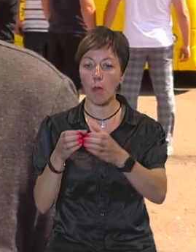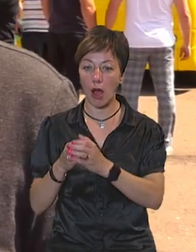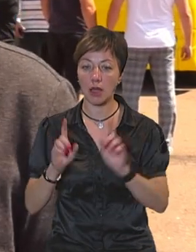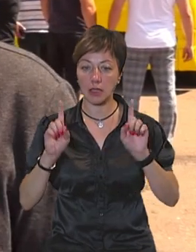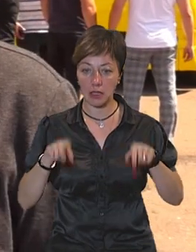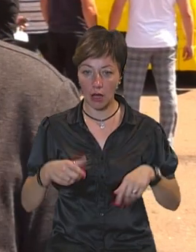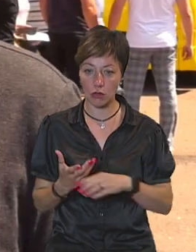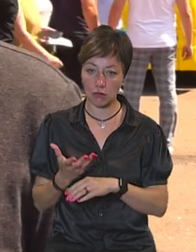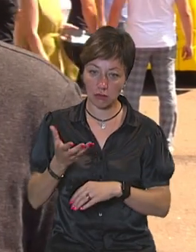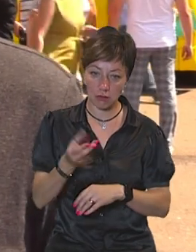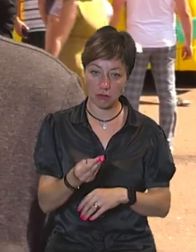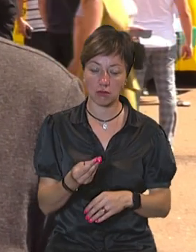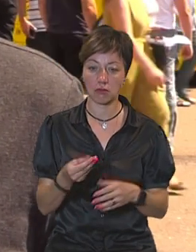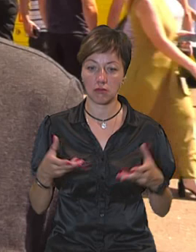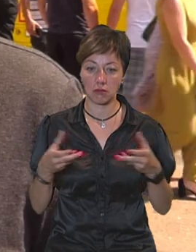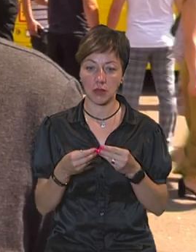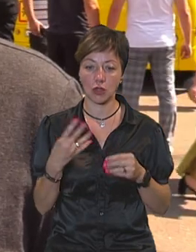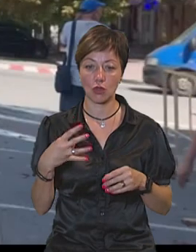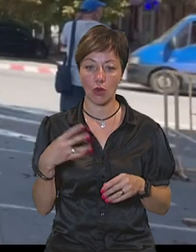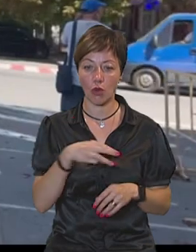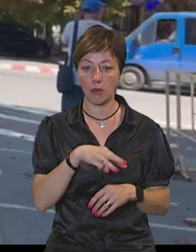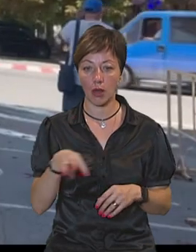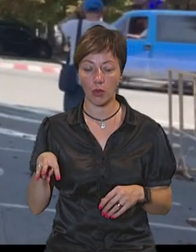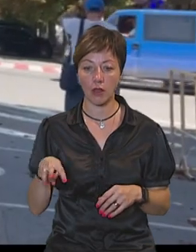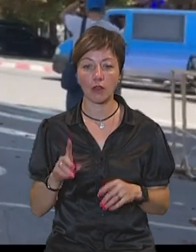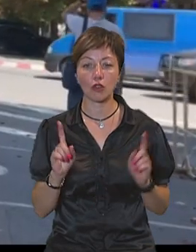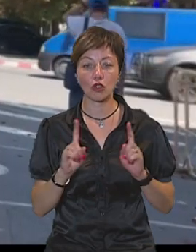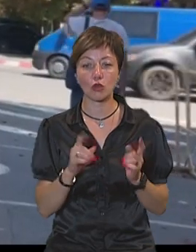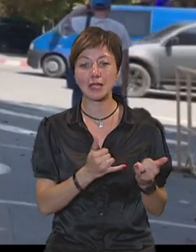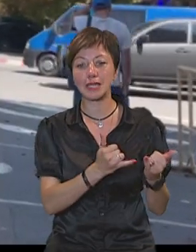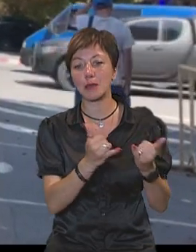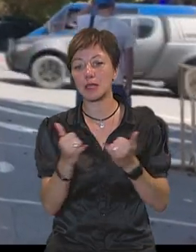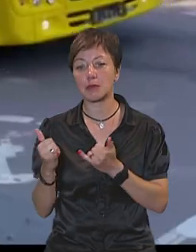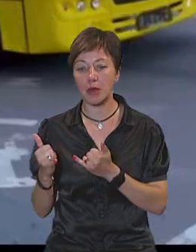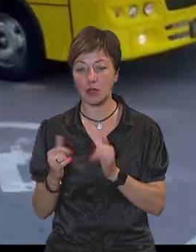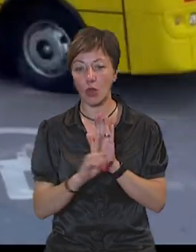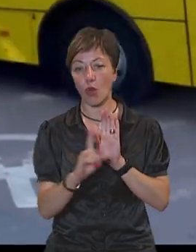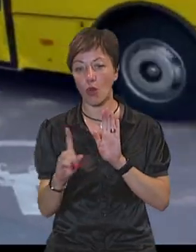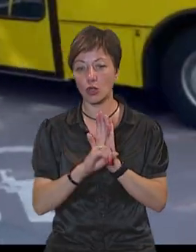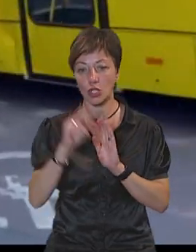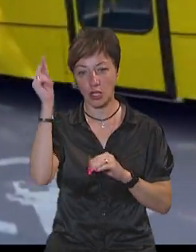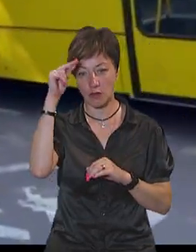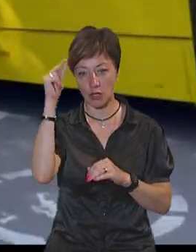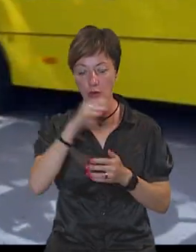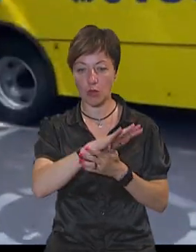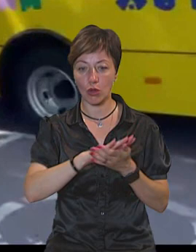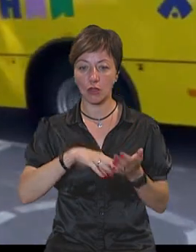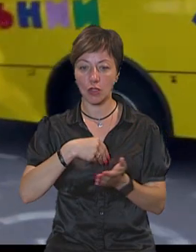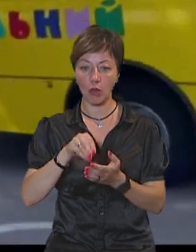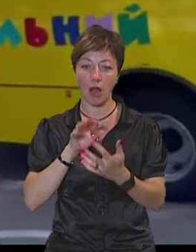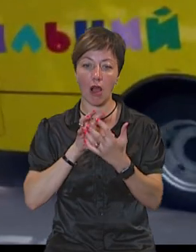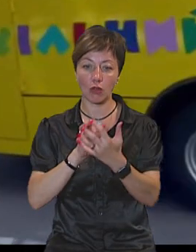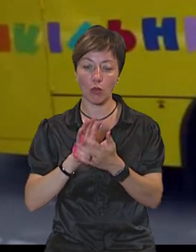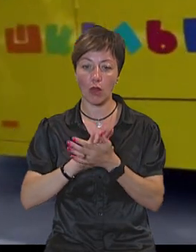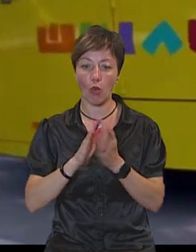також профінансували близько 40 мільйонів. Для того, щоб забезпечувати очне навчання школярів, продовжить закупляти автобуси